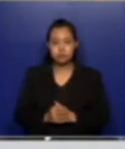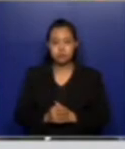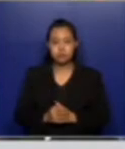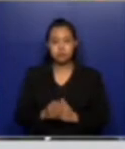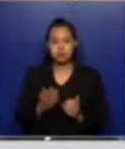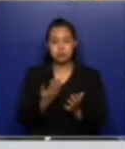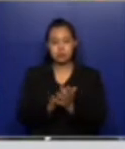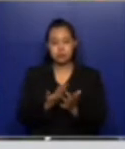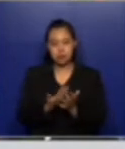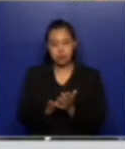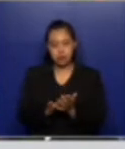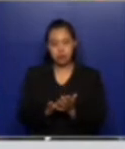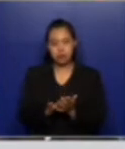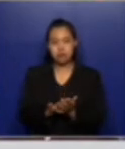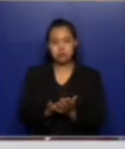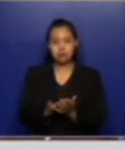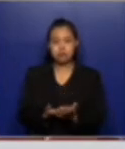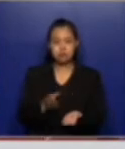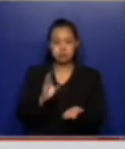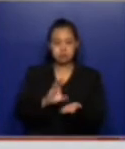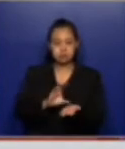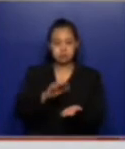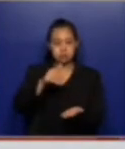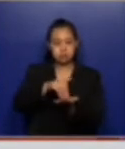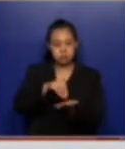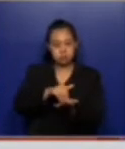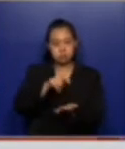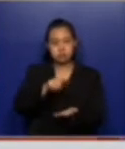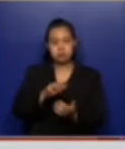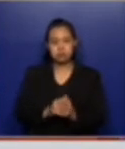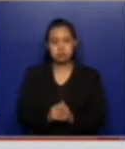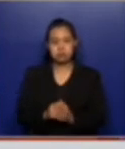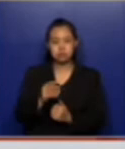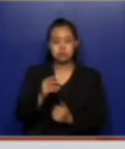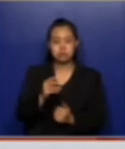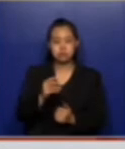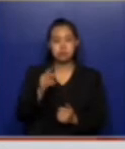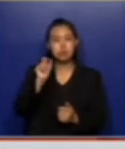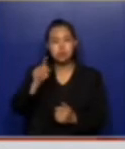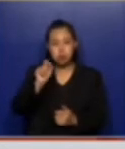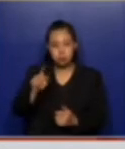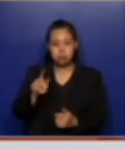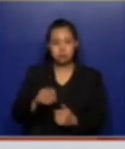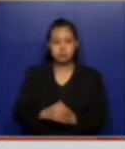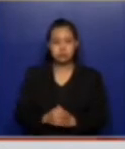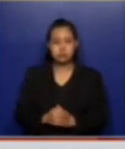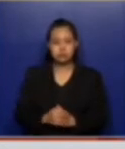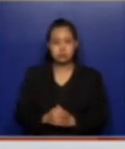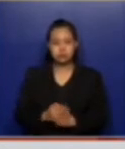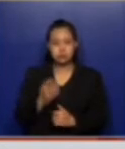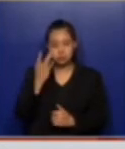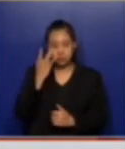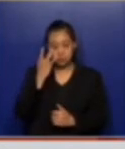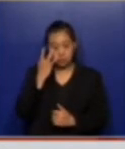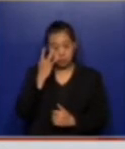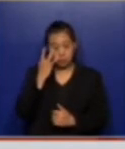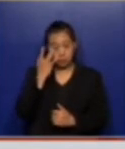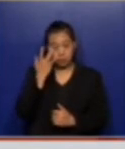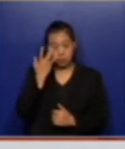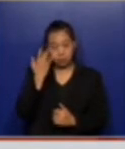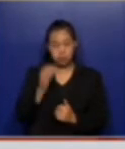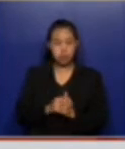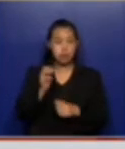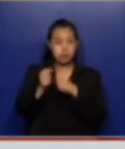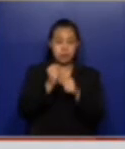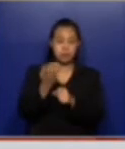กลางเนี่ยนะครับโดยเฉพาะงบฉุกเฉินและงบที่จำเป็นเนี่ยนะครับปีที่แล้ว